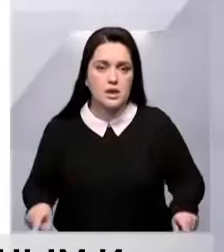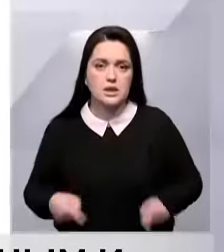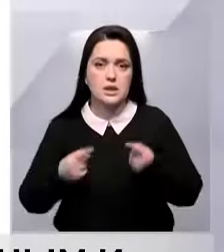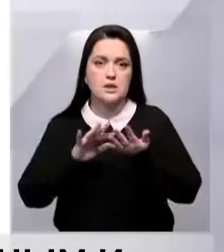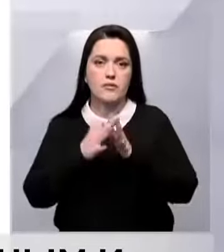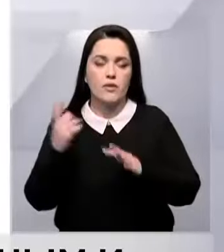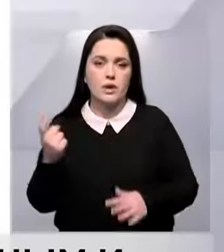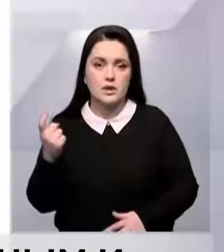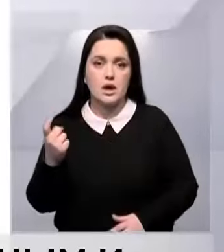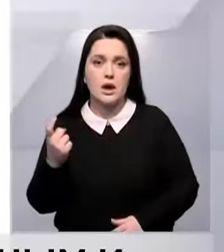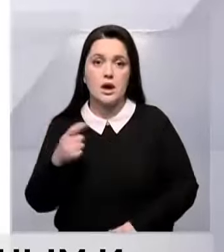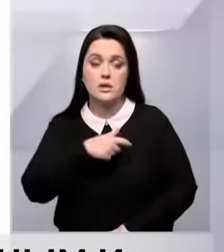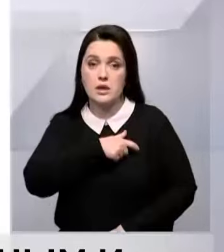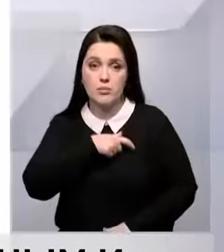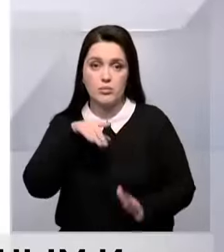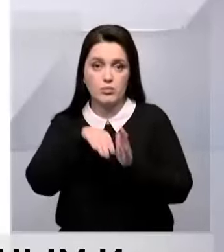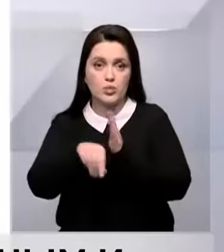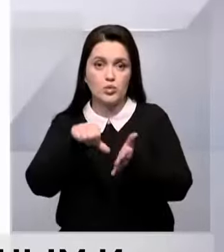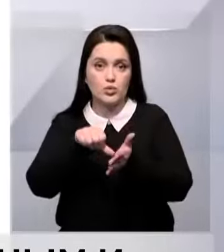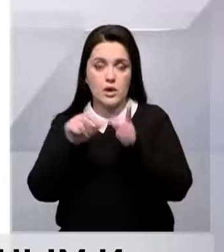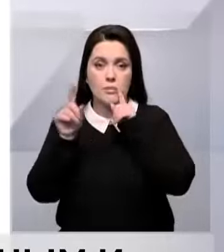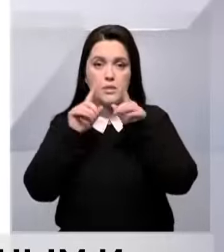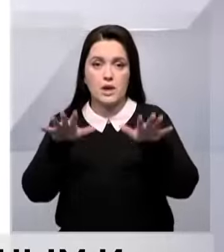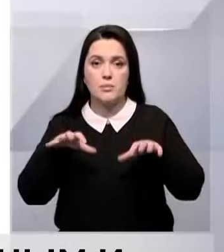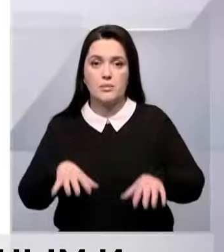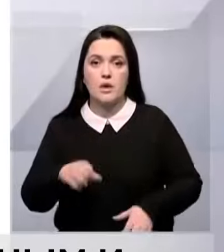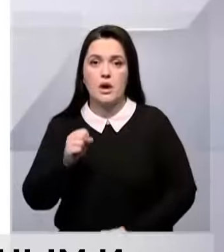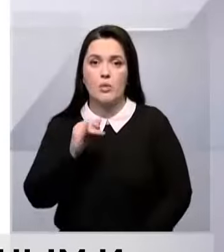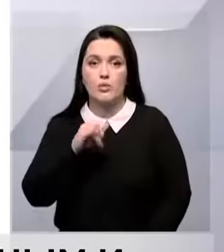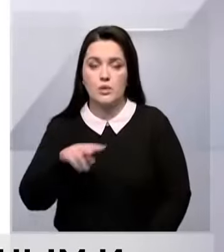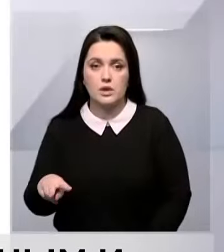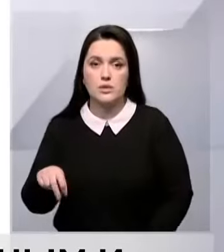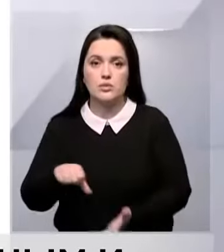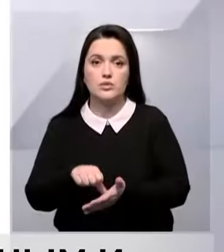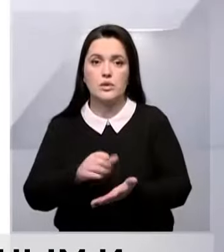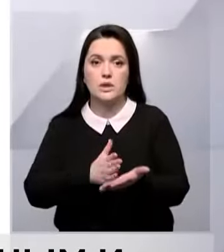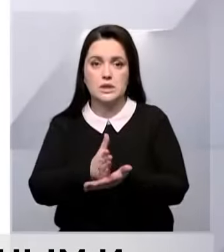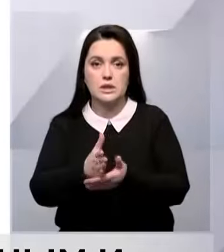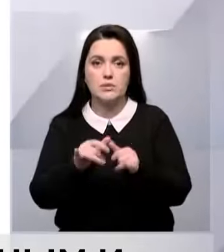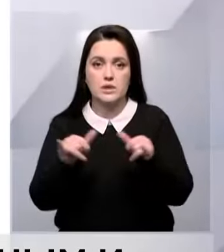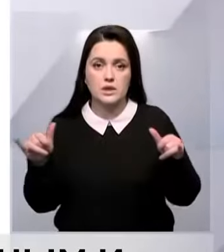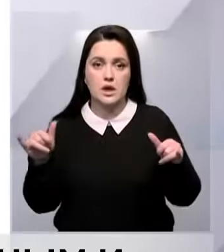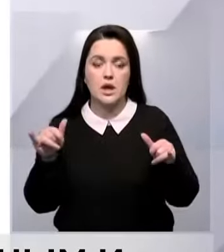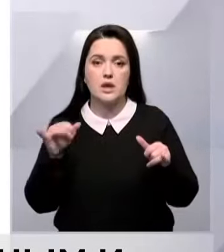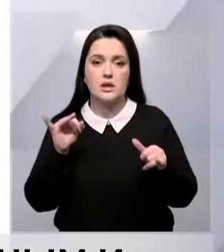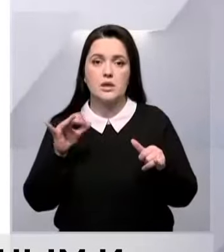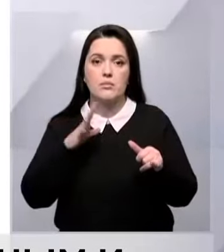сельскохозяйственной отрасли. Будучи депутатом парламента и председателем партии АОЛ, принимал участие в политическом